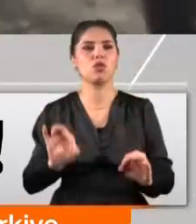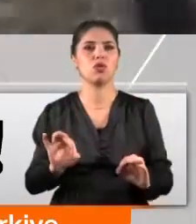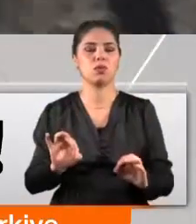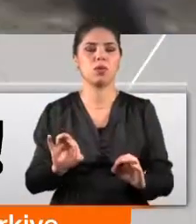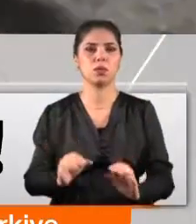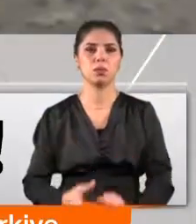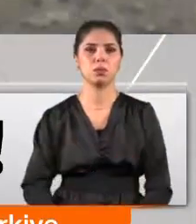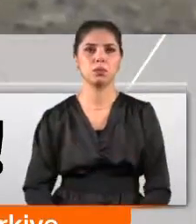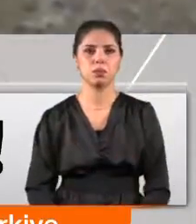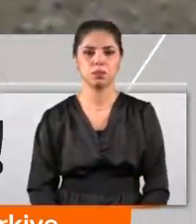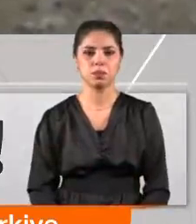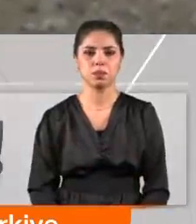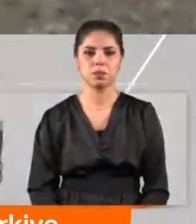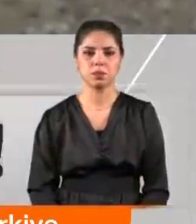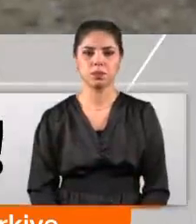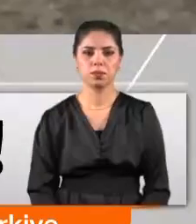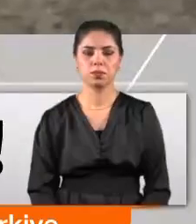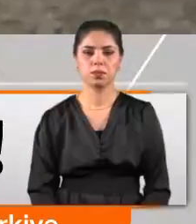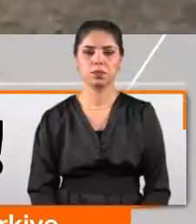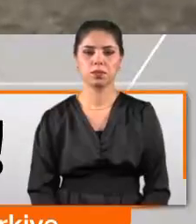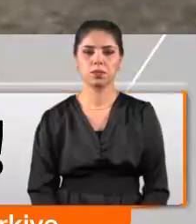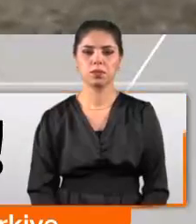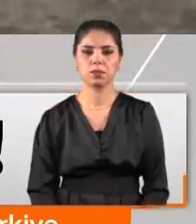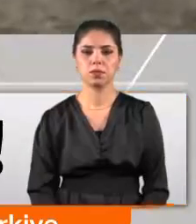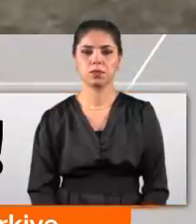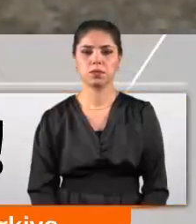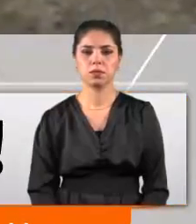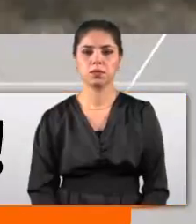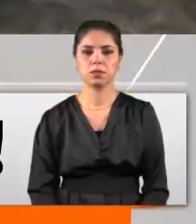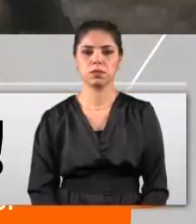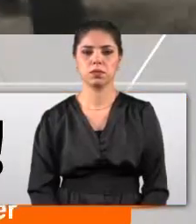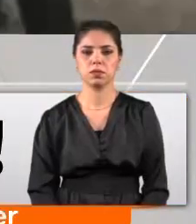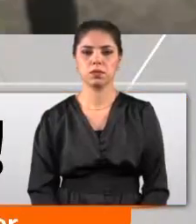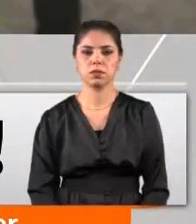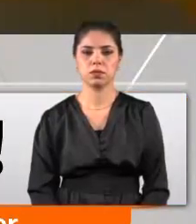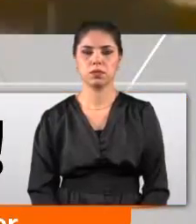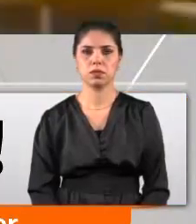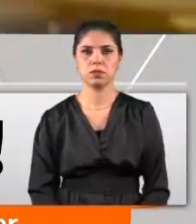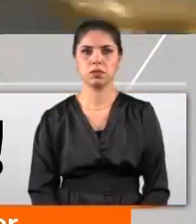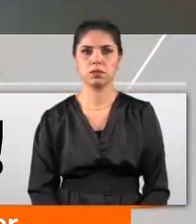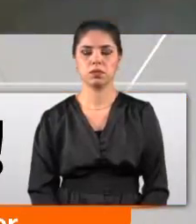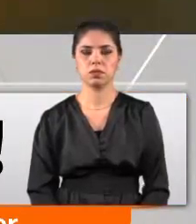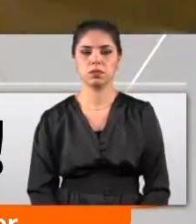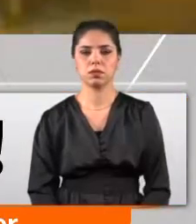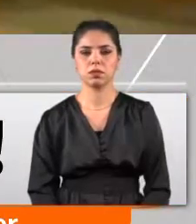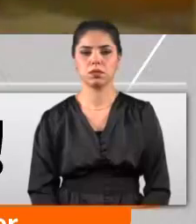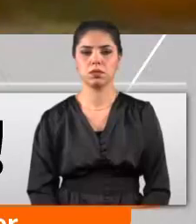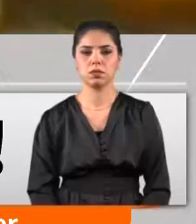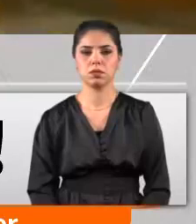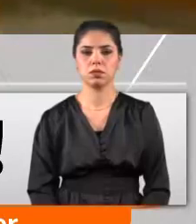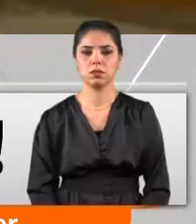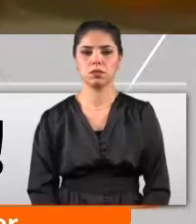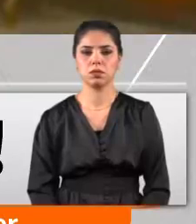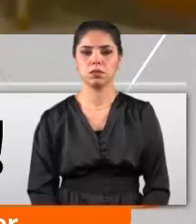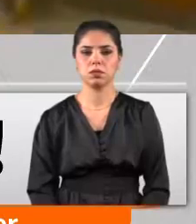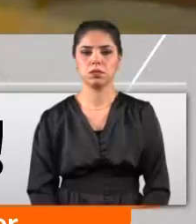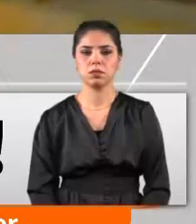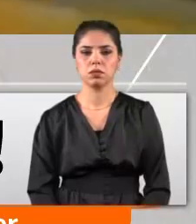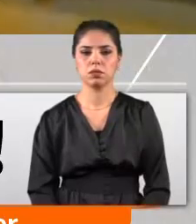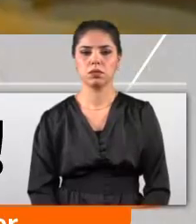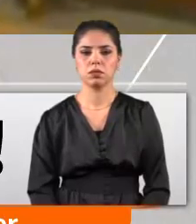nasıl? Abi 35 bin ile 80 bin arası değişiyor şu an elimizdekiler. El yapımı olanlar var. Ardeşan diye